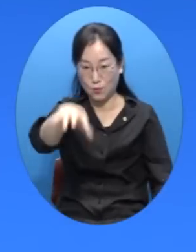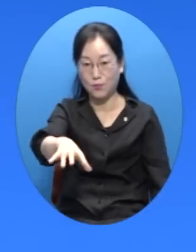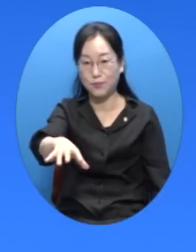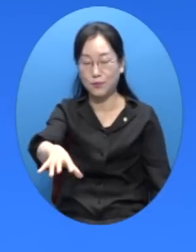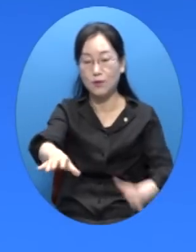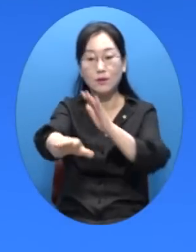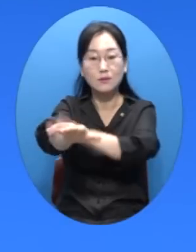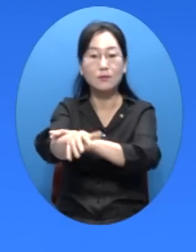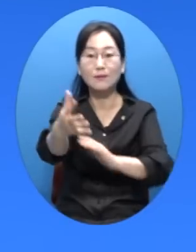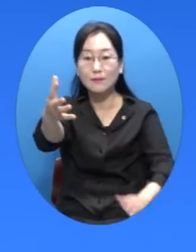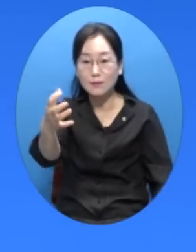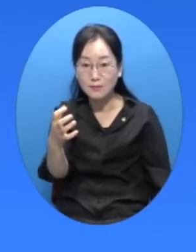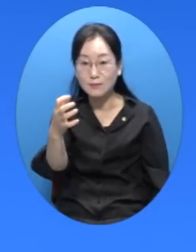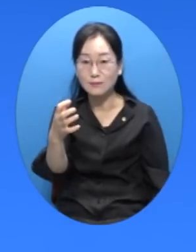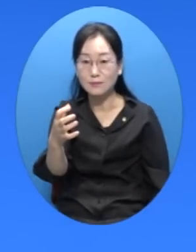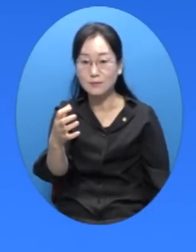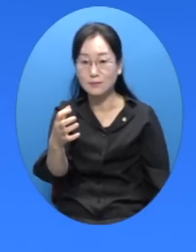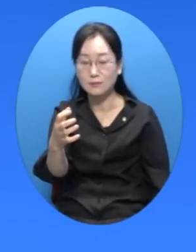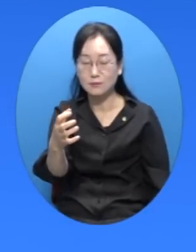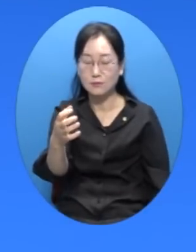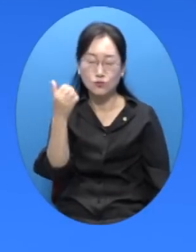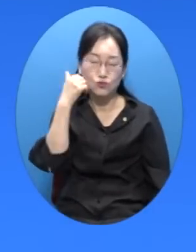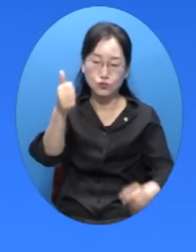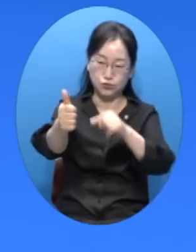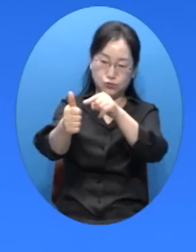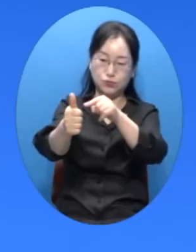손이 마비돼서 마른 사람이 있었습니다.